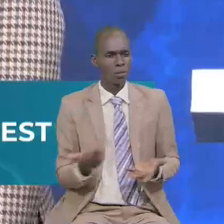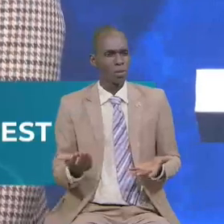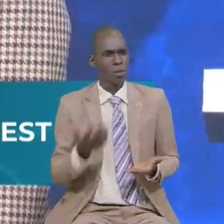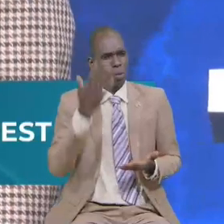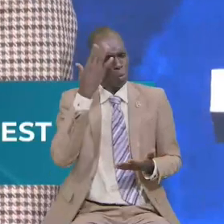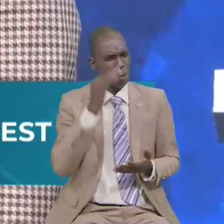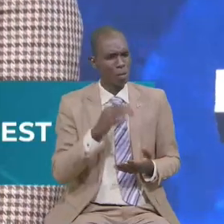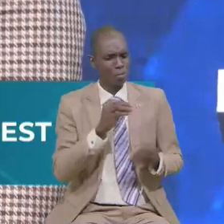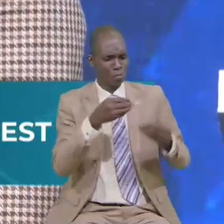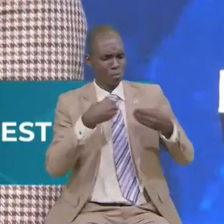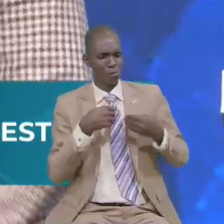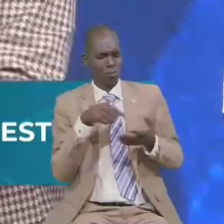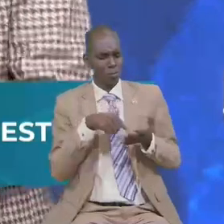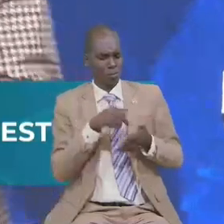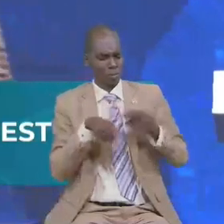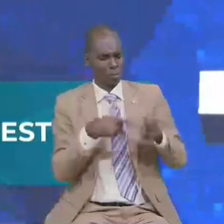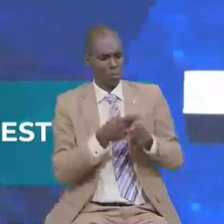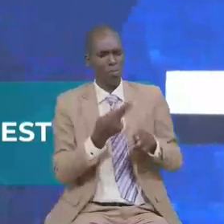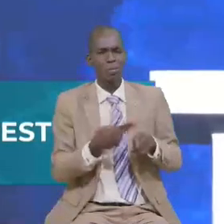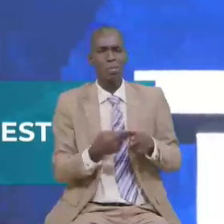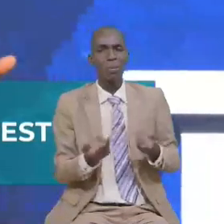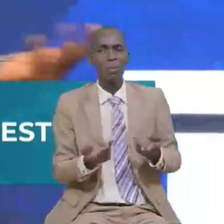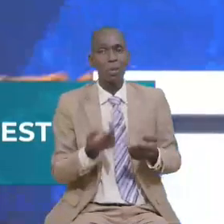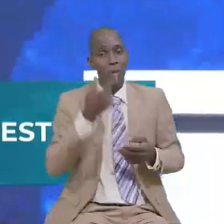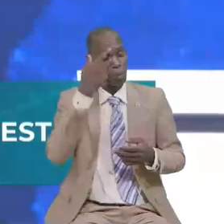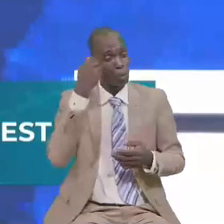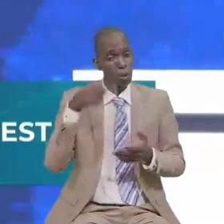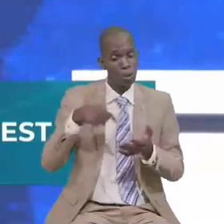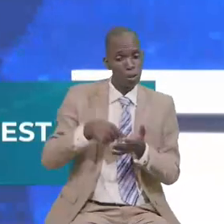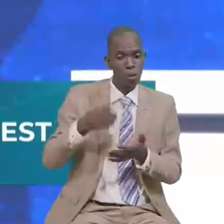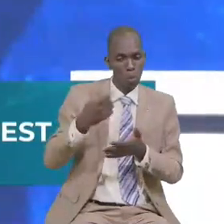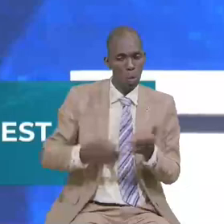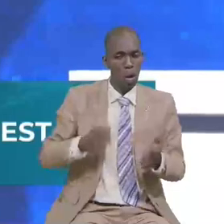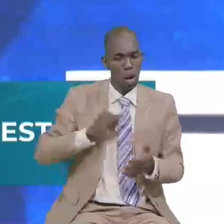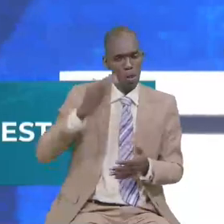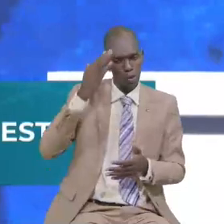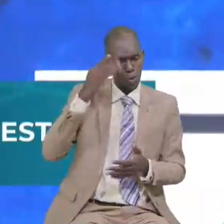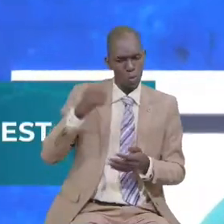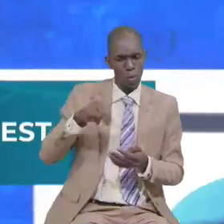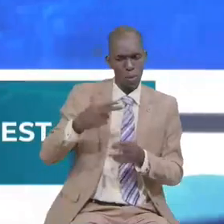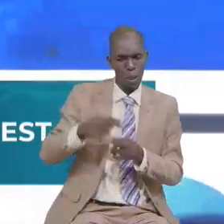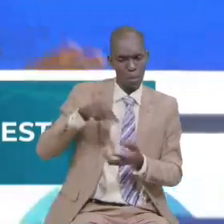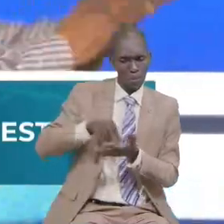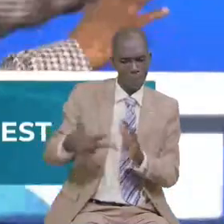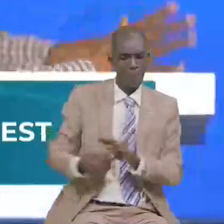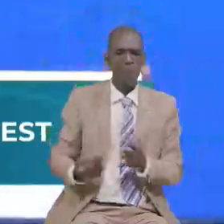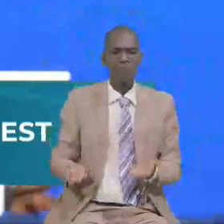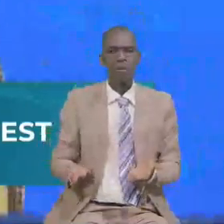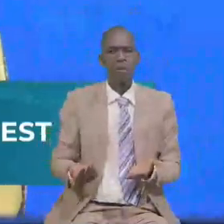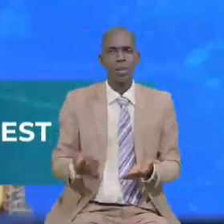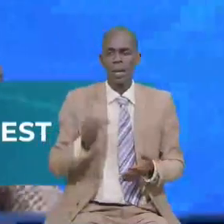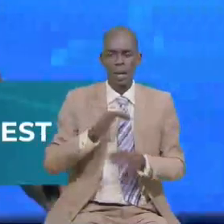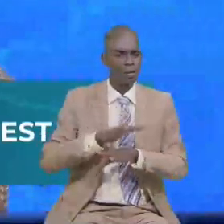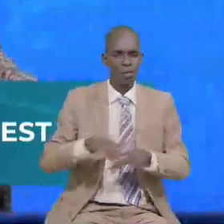nom du moins. Pourquoi me donne-t-il ce nom? Voici ce que je connais étant